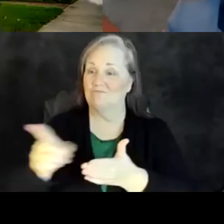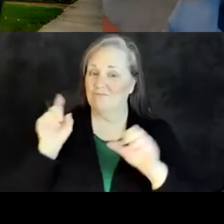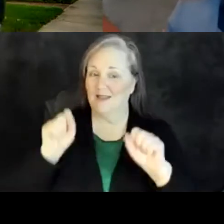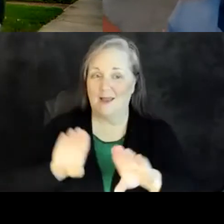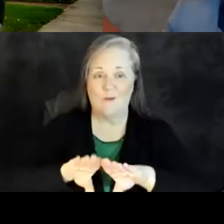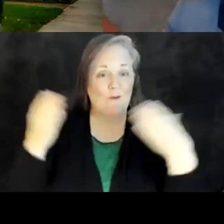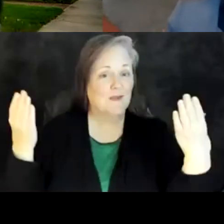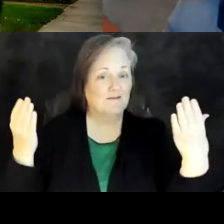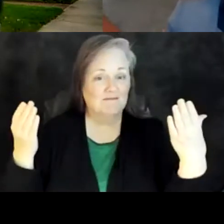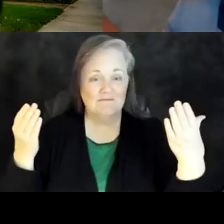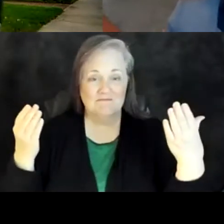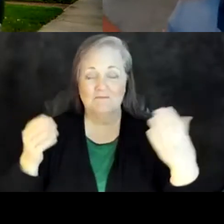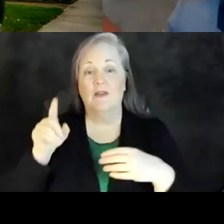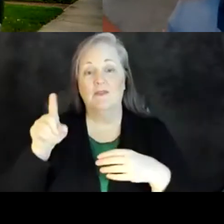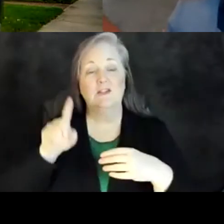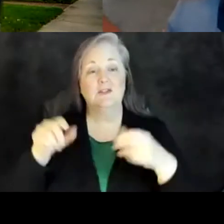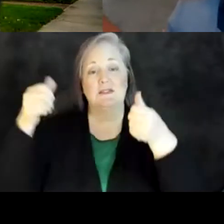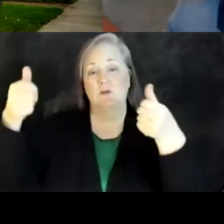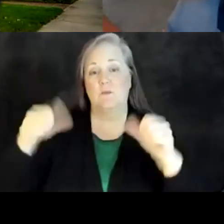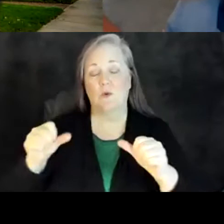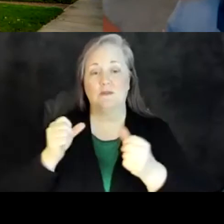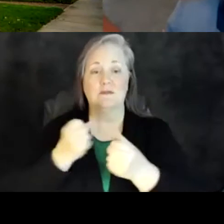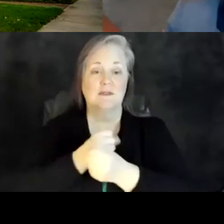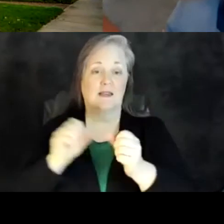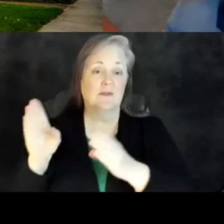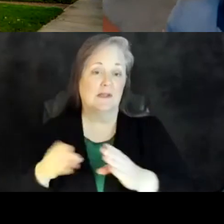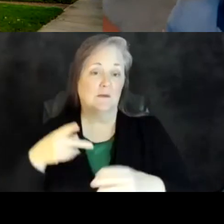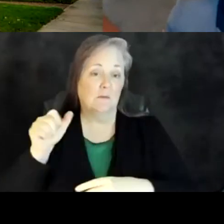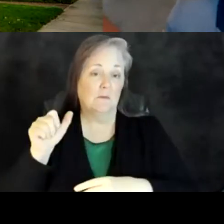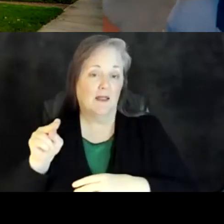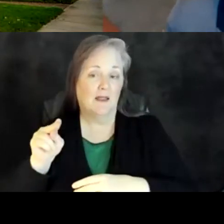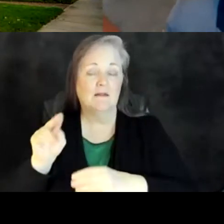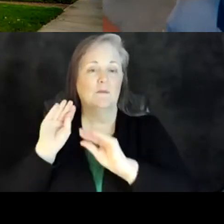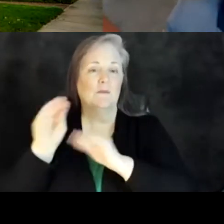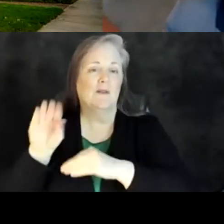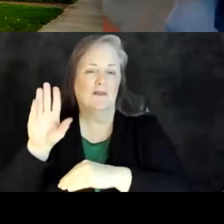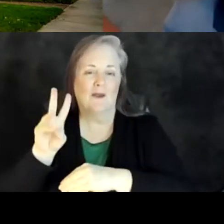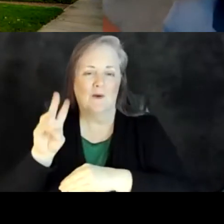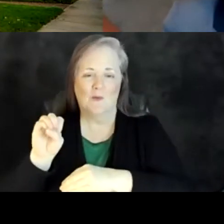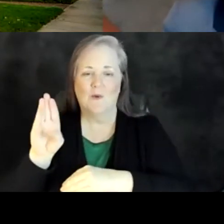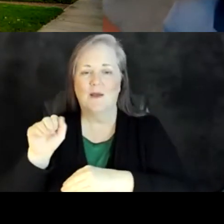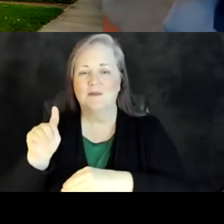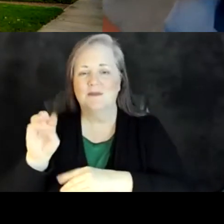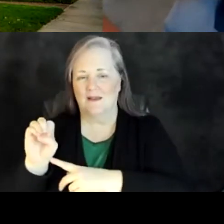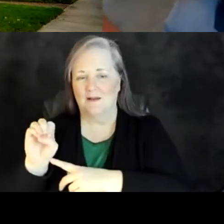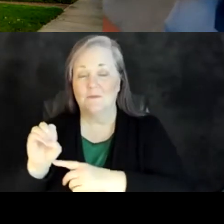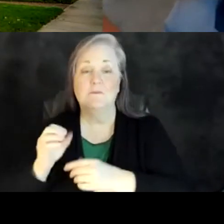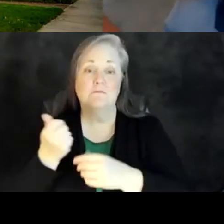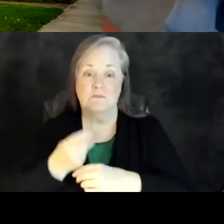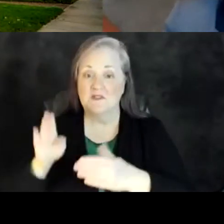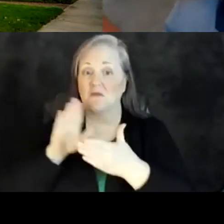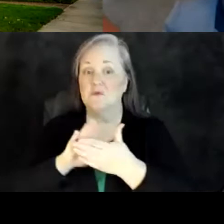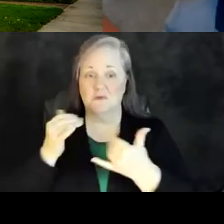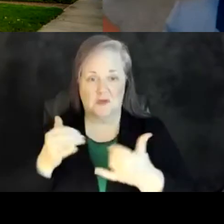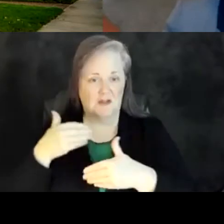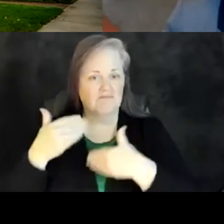they need is to post their safety plan on their website. ومع And الاحتمال I know that a number of schools are now in the process